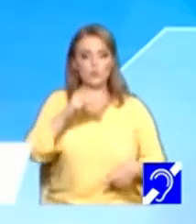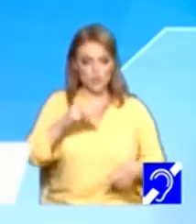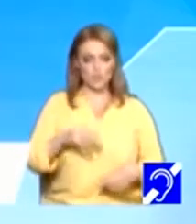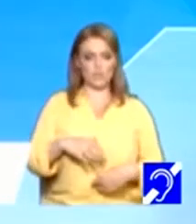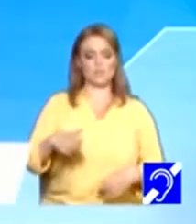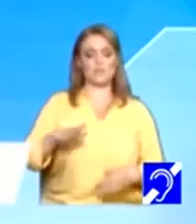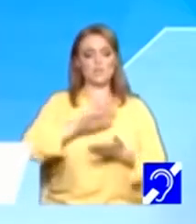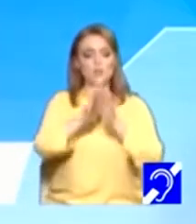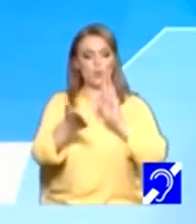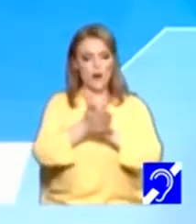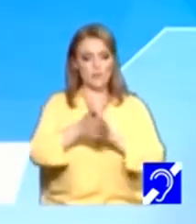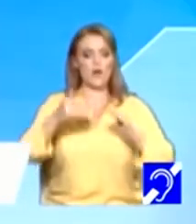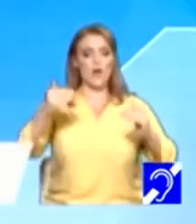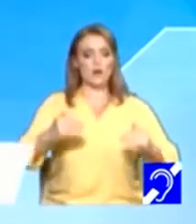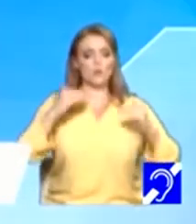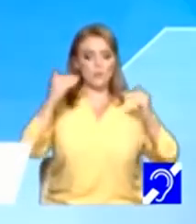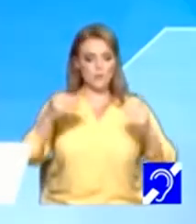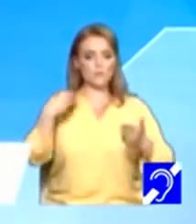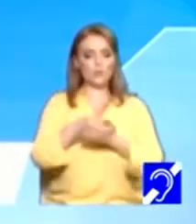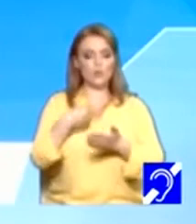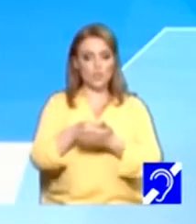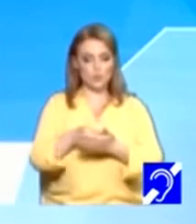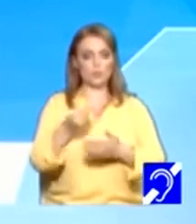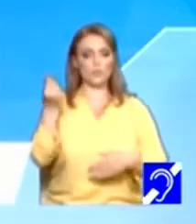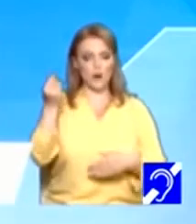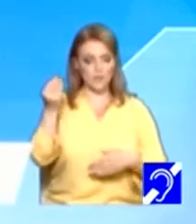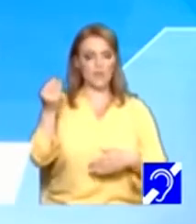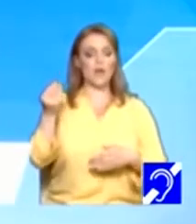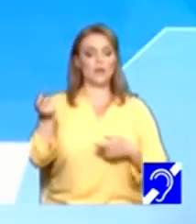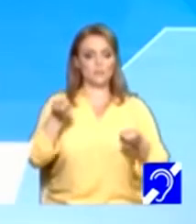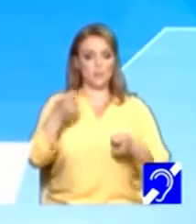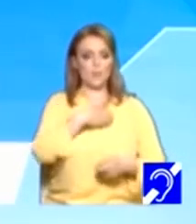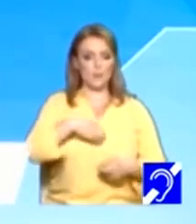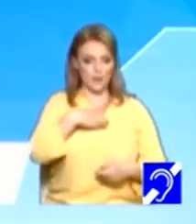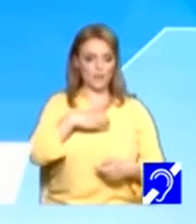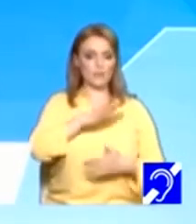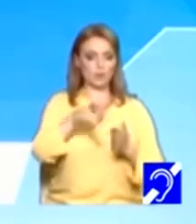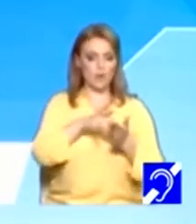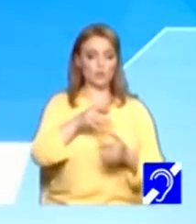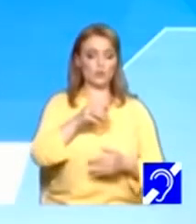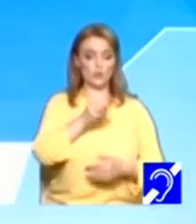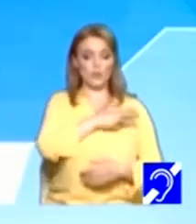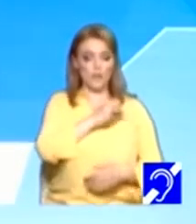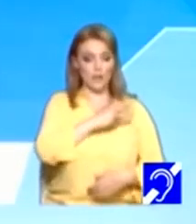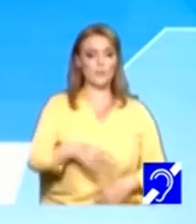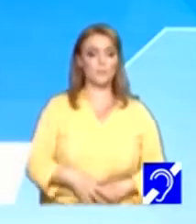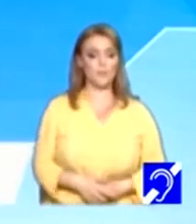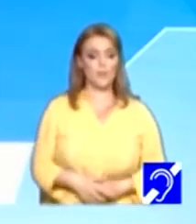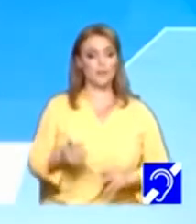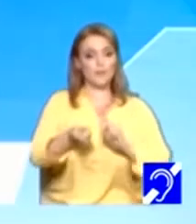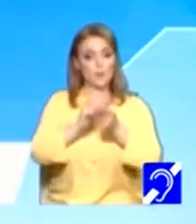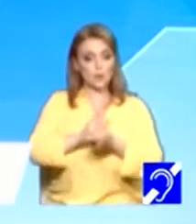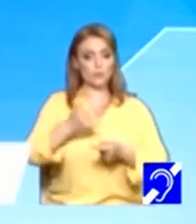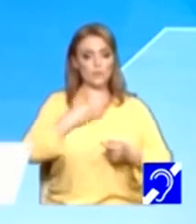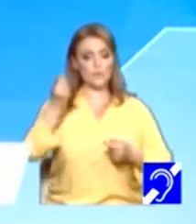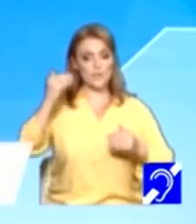s-a majorat de 4 ori bugetul municipiului Orhei, ce ține de localitățile în care noi le gestionăm în raionul